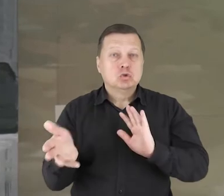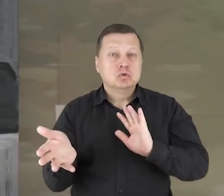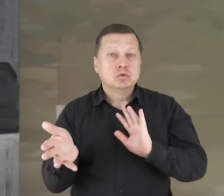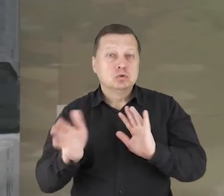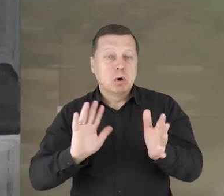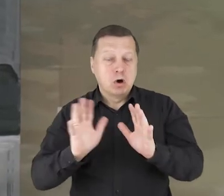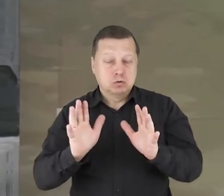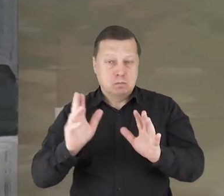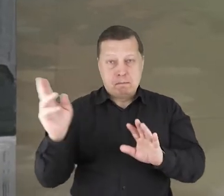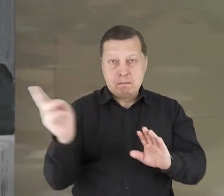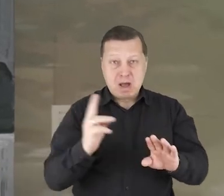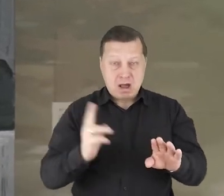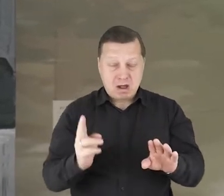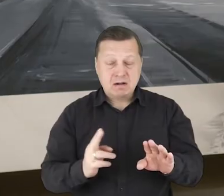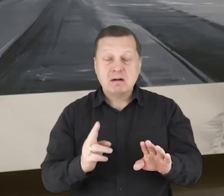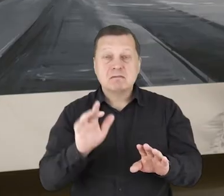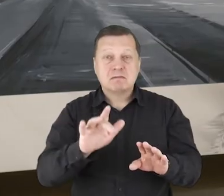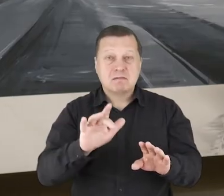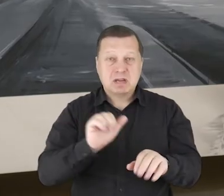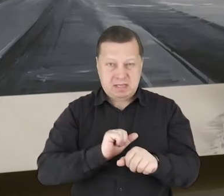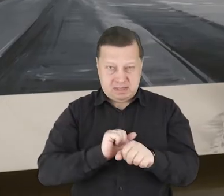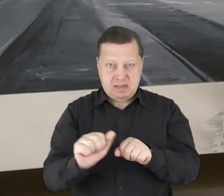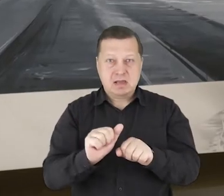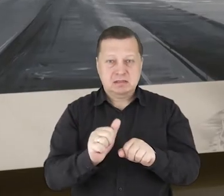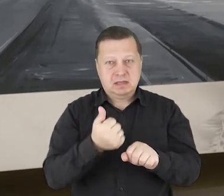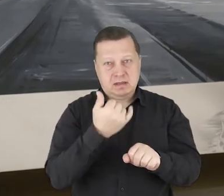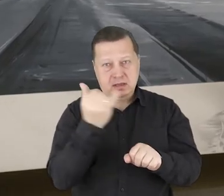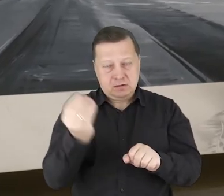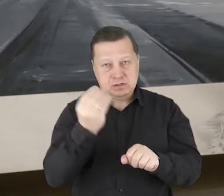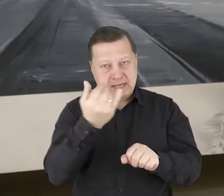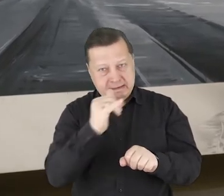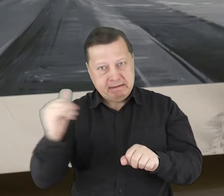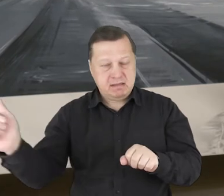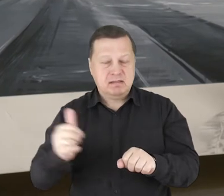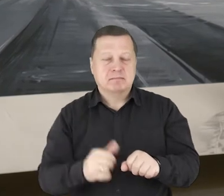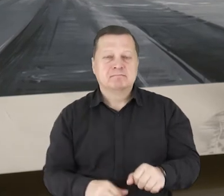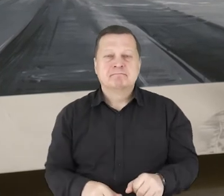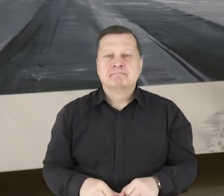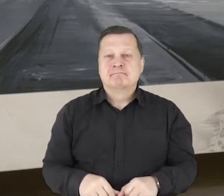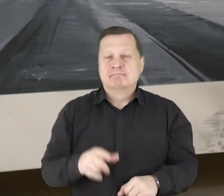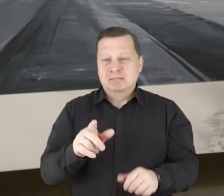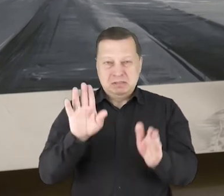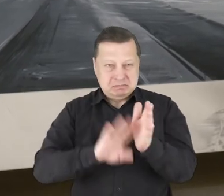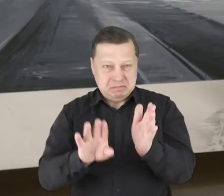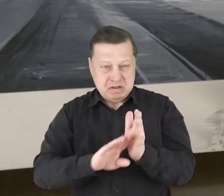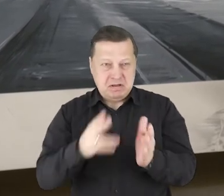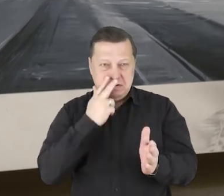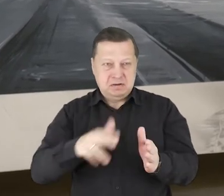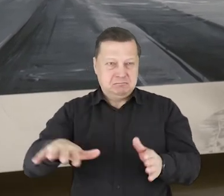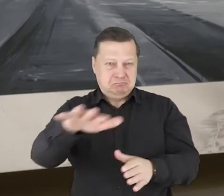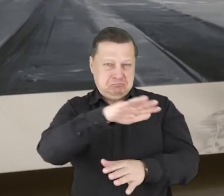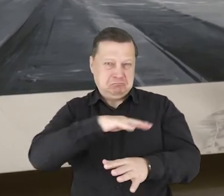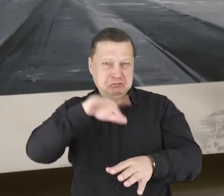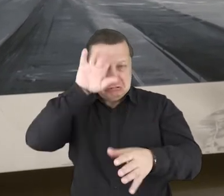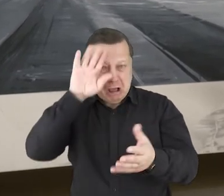złożonym sposobie budowania obrazu zwykle jest kilka warstw i pod tym pospolitym, znanym